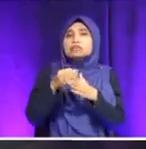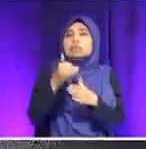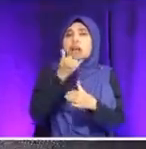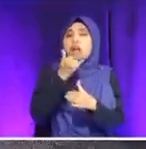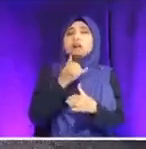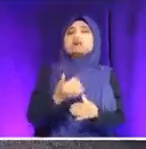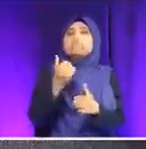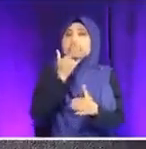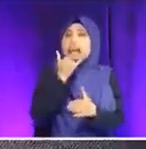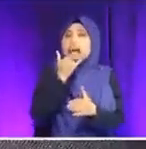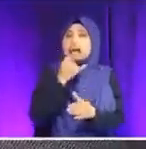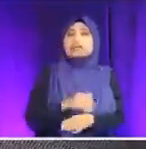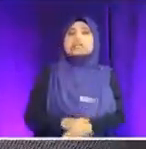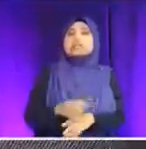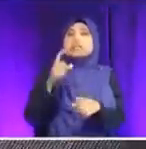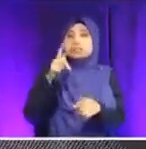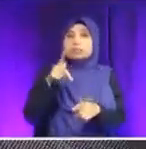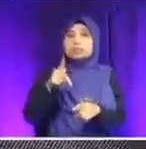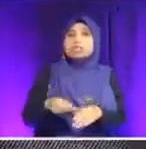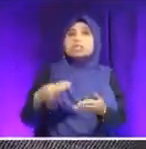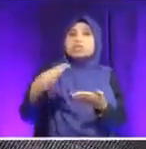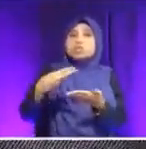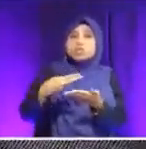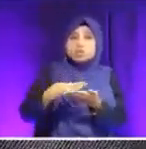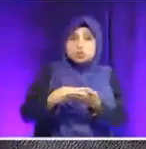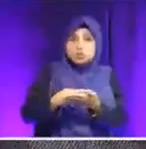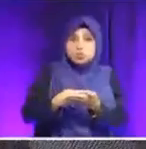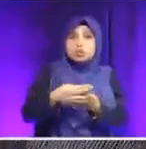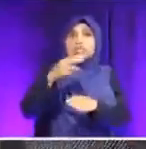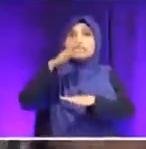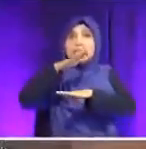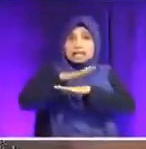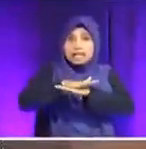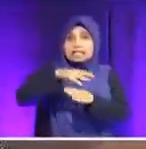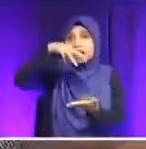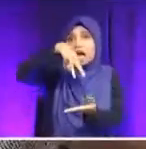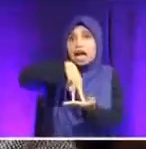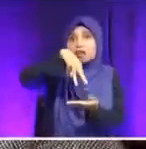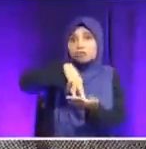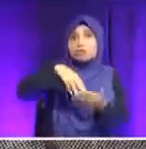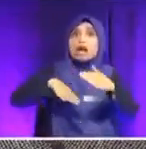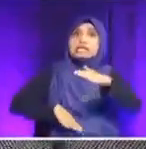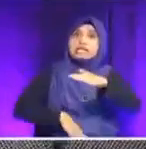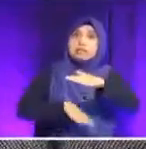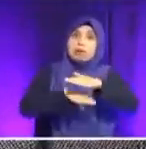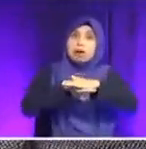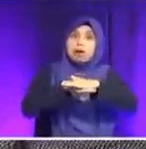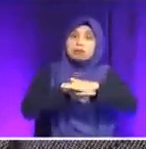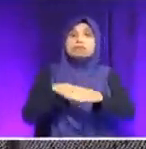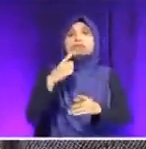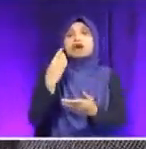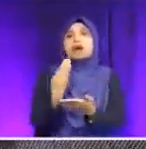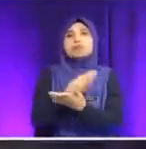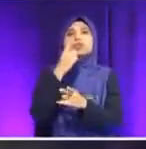Macam ni. Sepatutnya sudu di atas. Sudu di atas. Garfu di bawah. Garfu di bawah. Okey, tu betul.